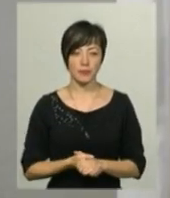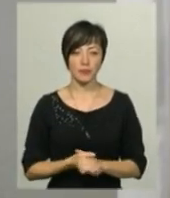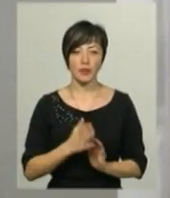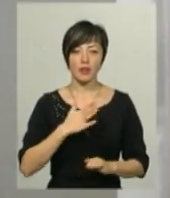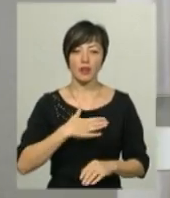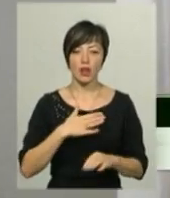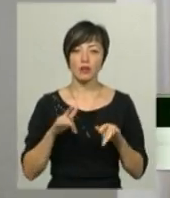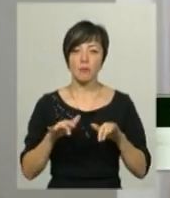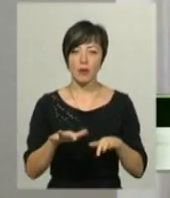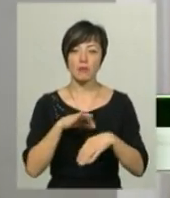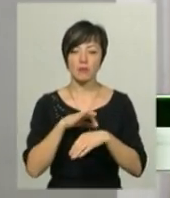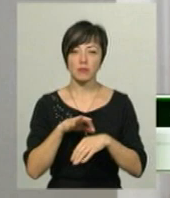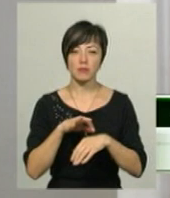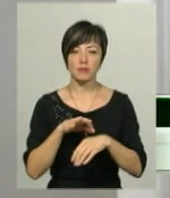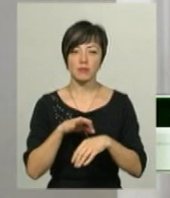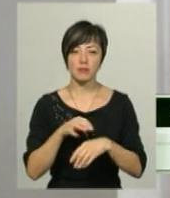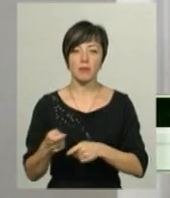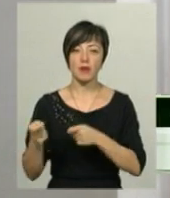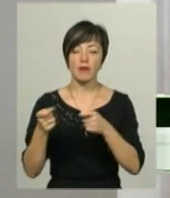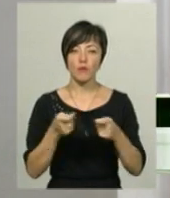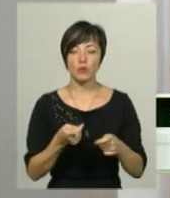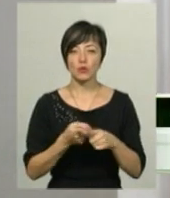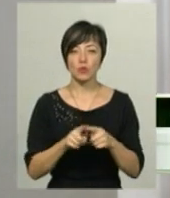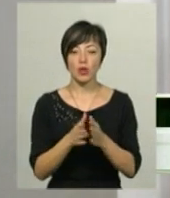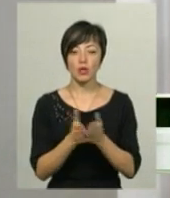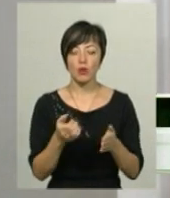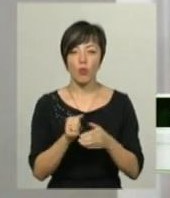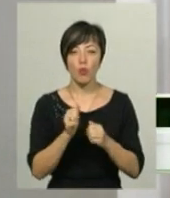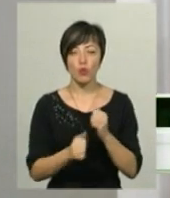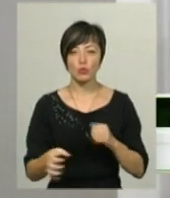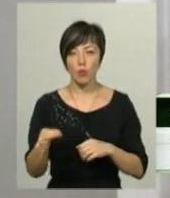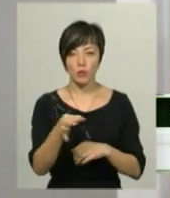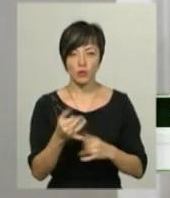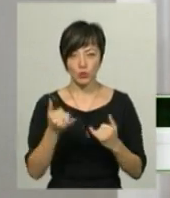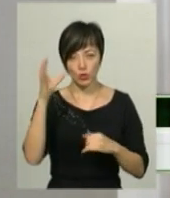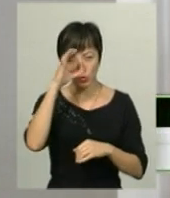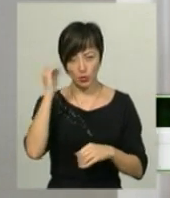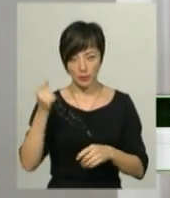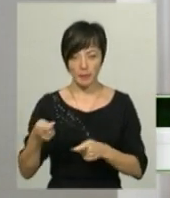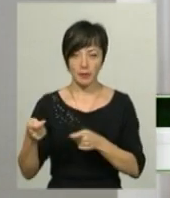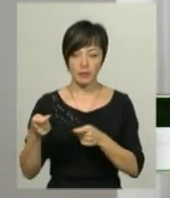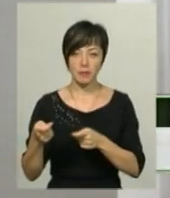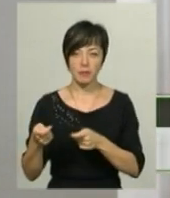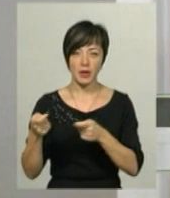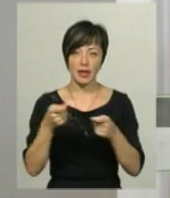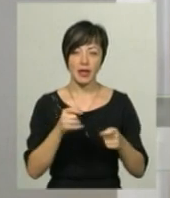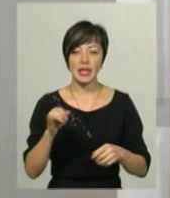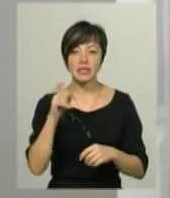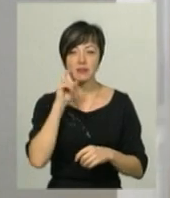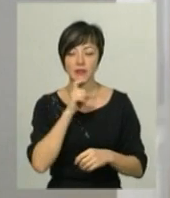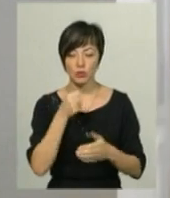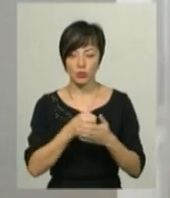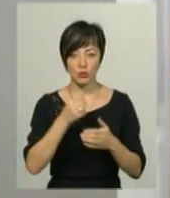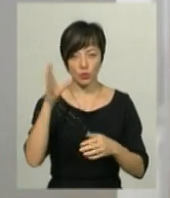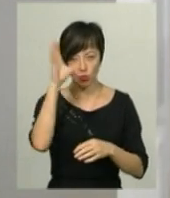компанія привозить цю книгу від кожної області. Наприклад, сьогодні ночі ця книжка приїхала з Вінниччини, і